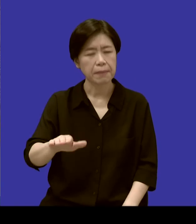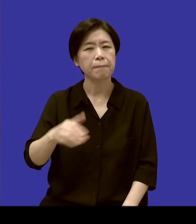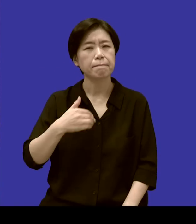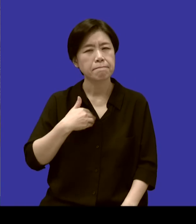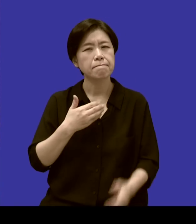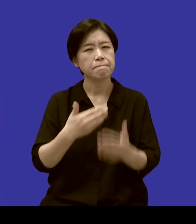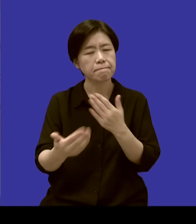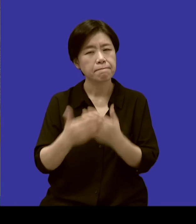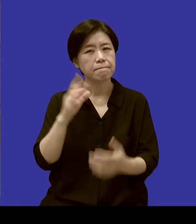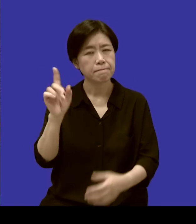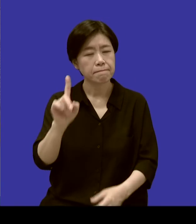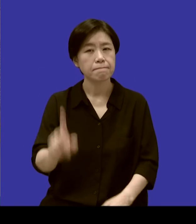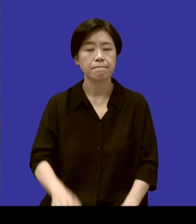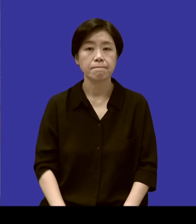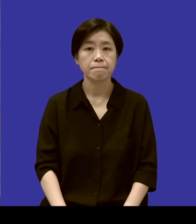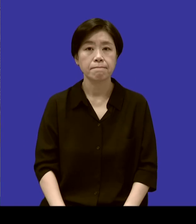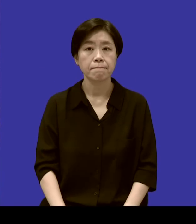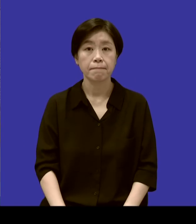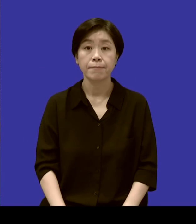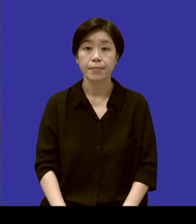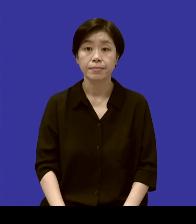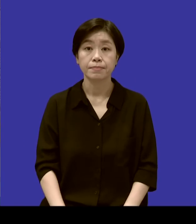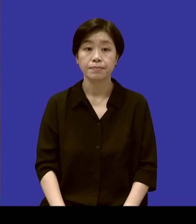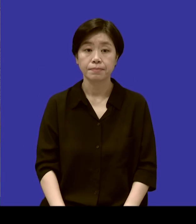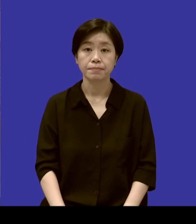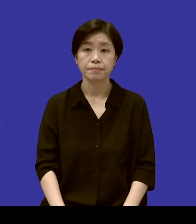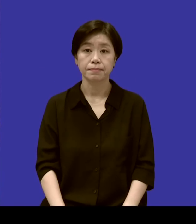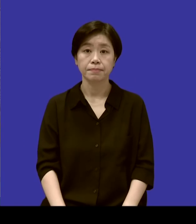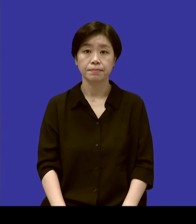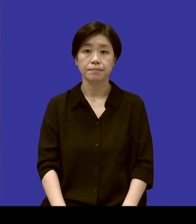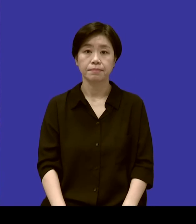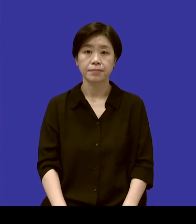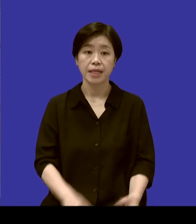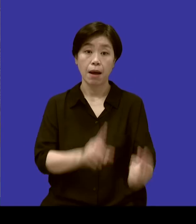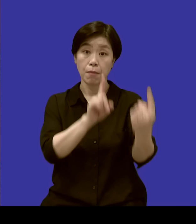해보니까 중간에 양육을 받다가